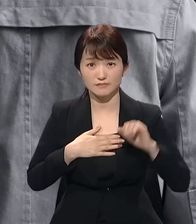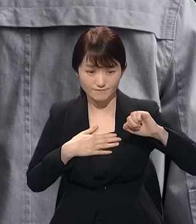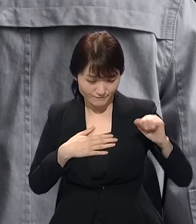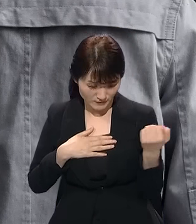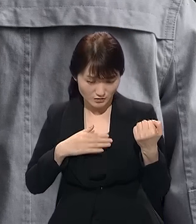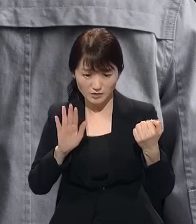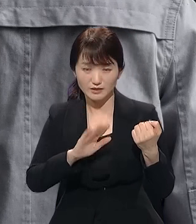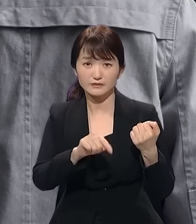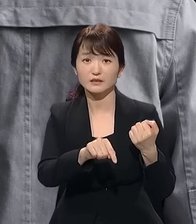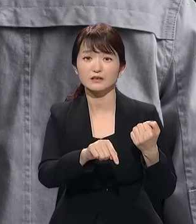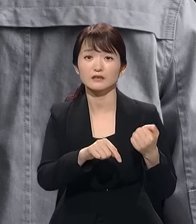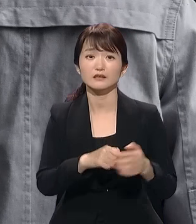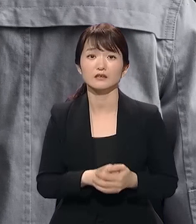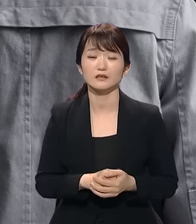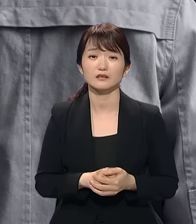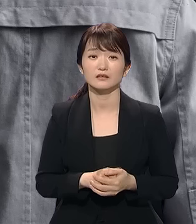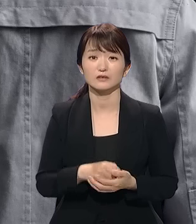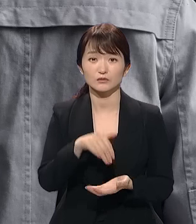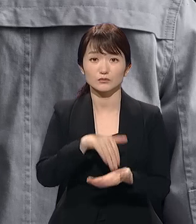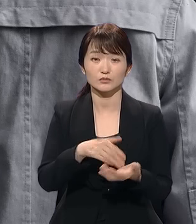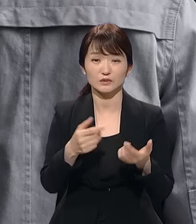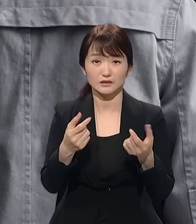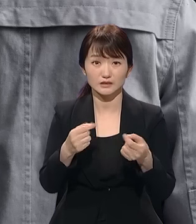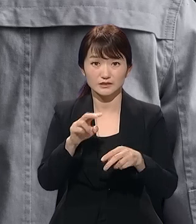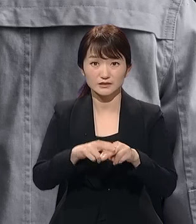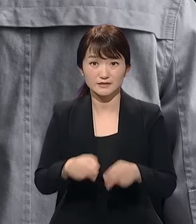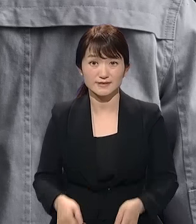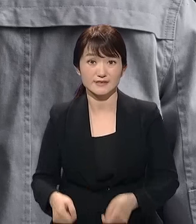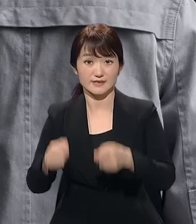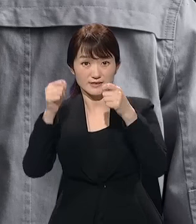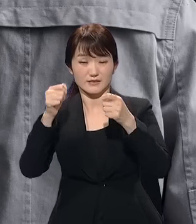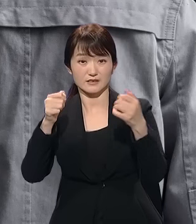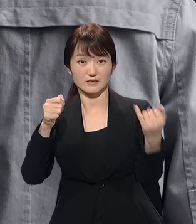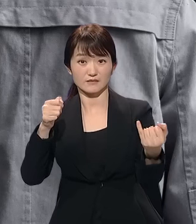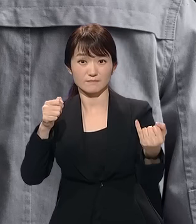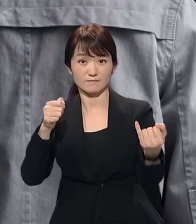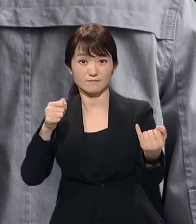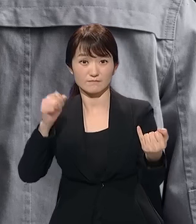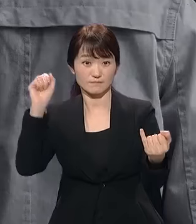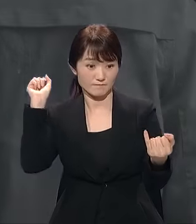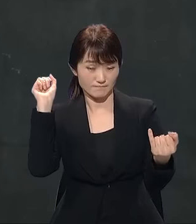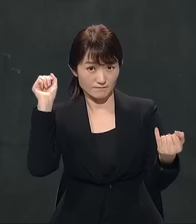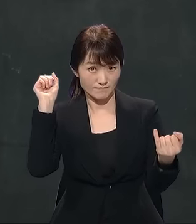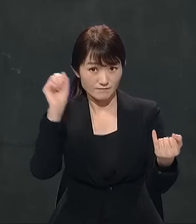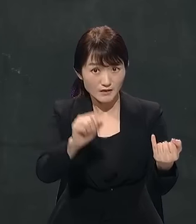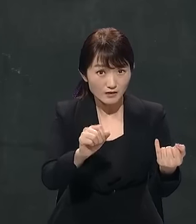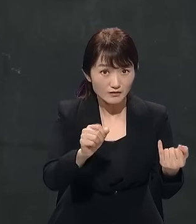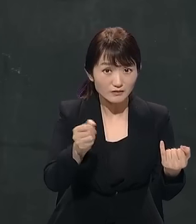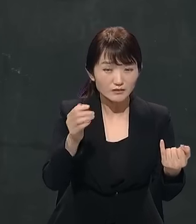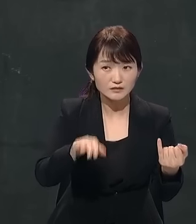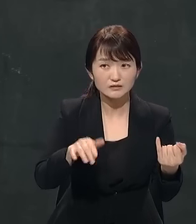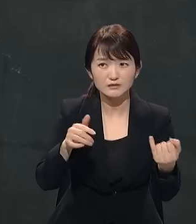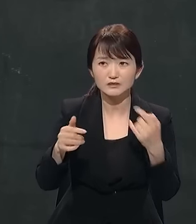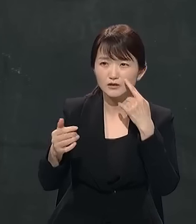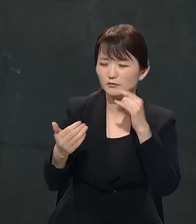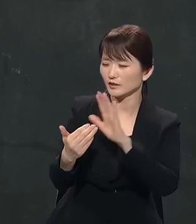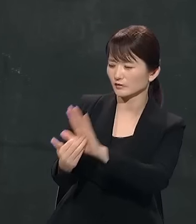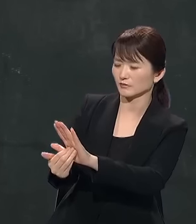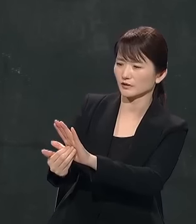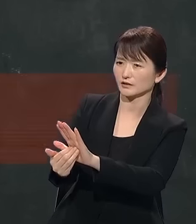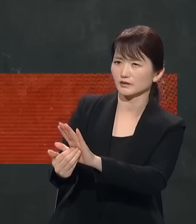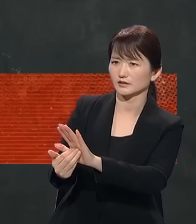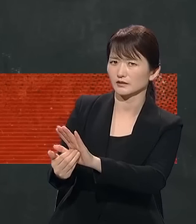복종하지 않냐라면서 대리석 재질의 의자를 집어들고 제보자를 향해 세 차례나 던지려고 했는데요. 이 엄마가 말려서 의자는